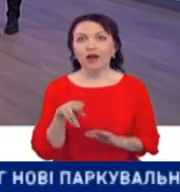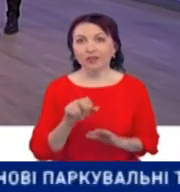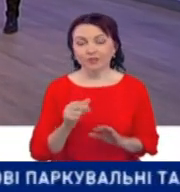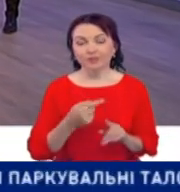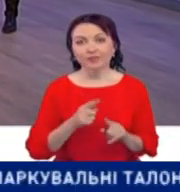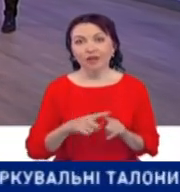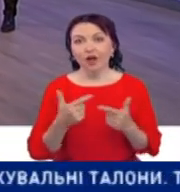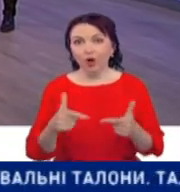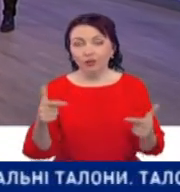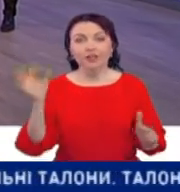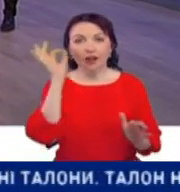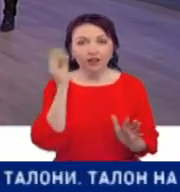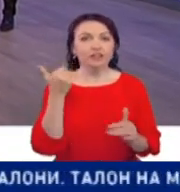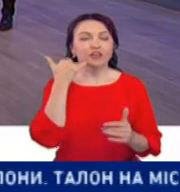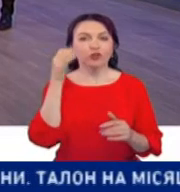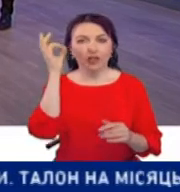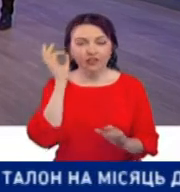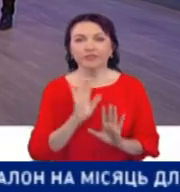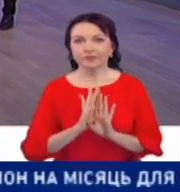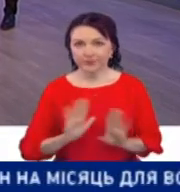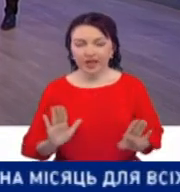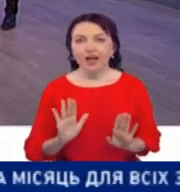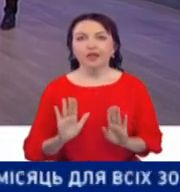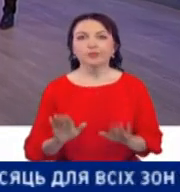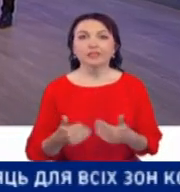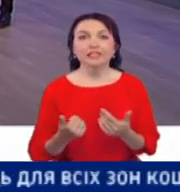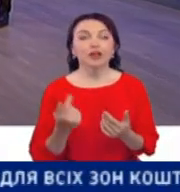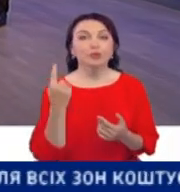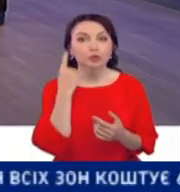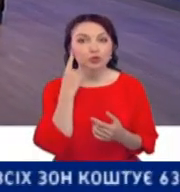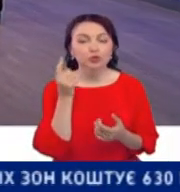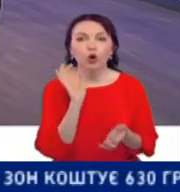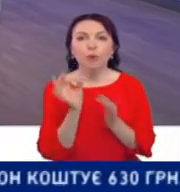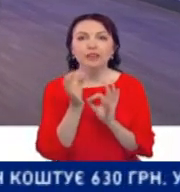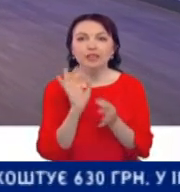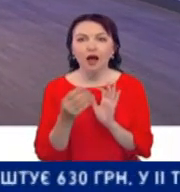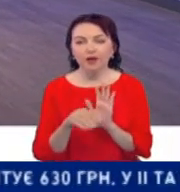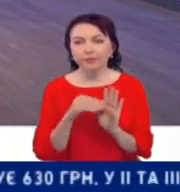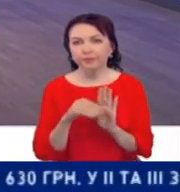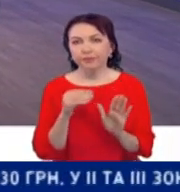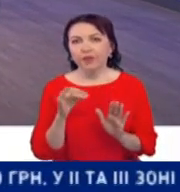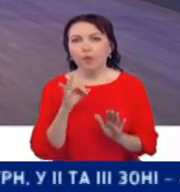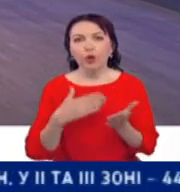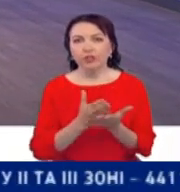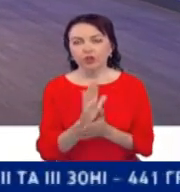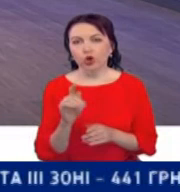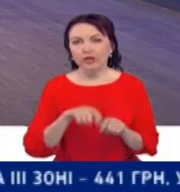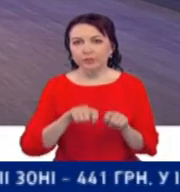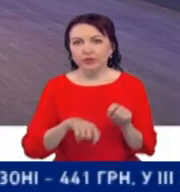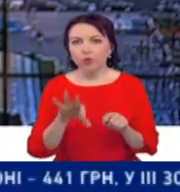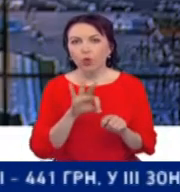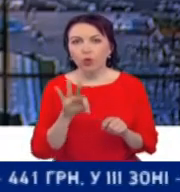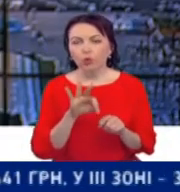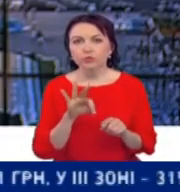нагадав, гостей я нагадав. Після того, як ми почули коментар політичного експерта, тут щодо суми в